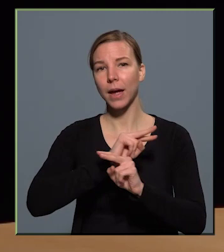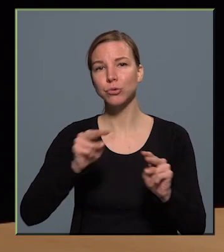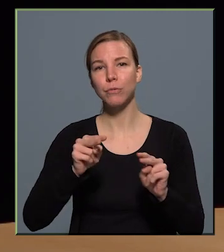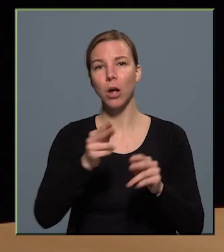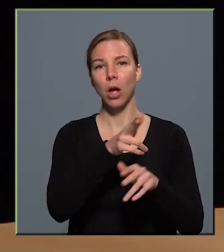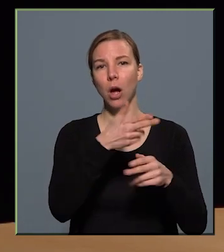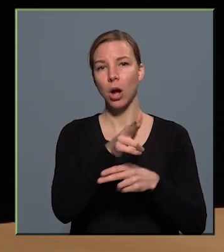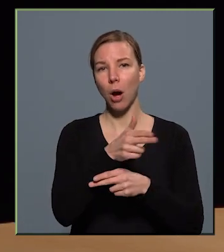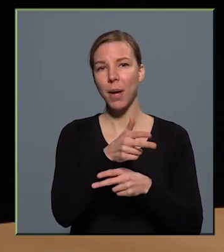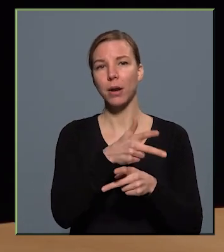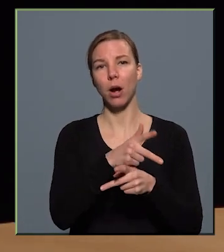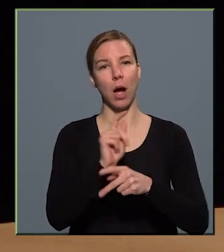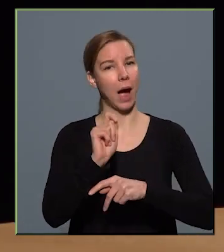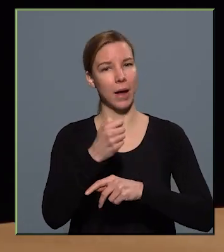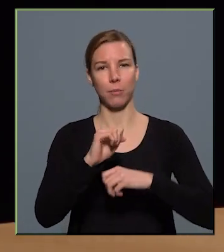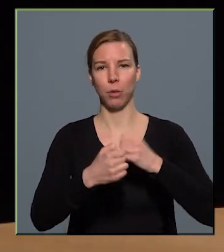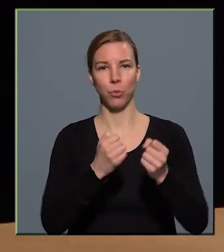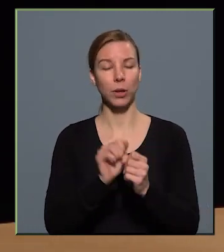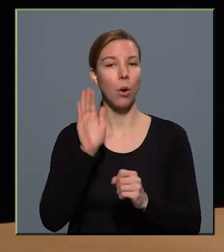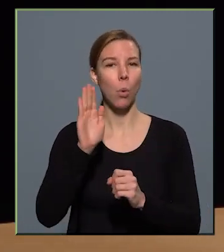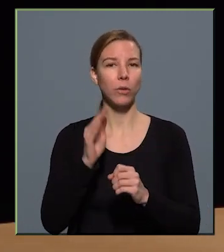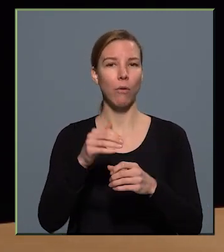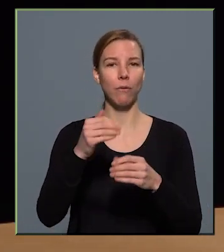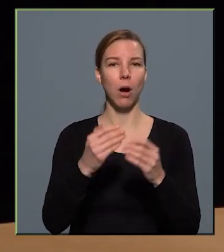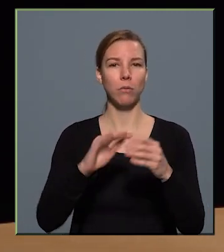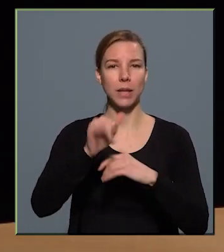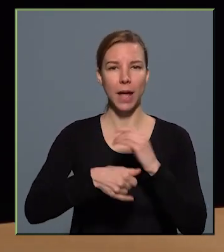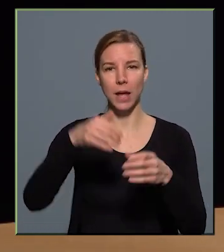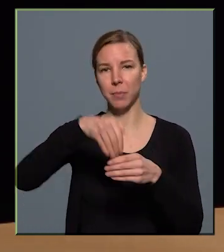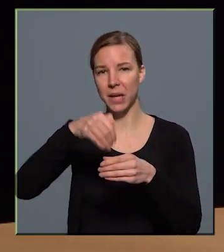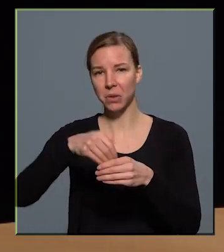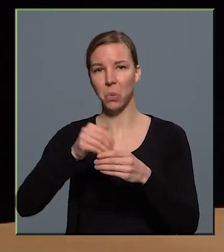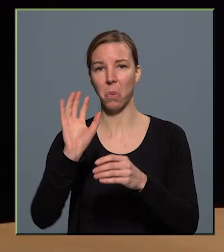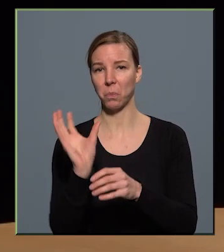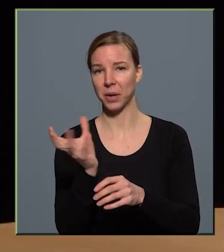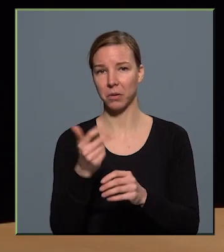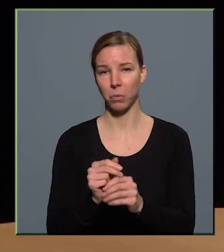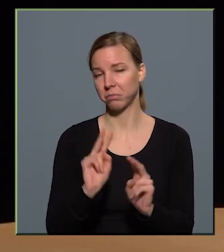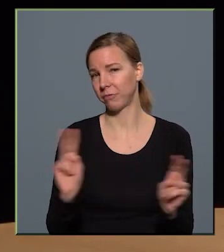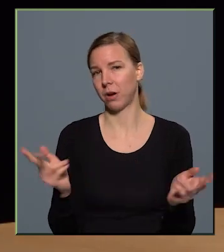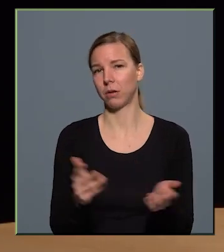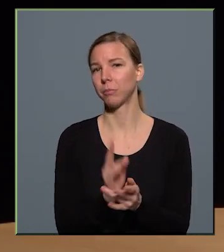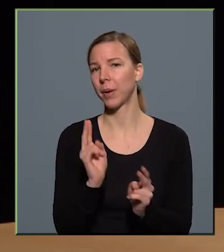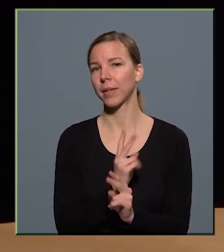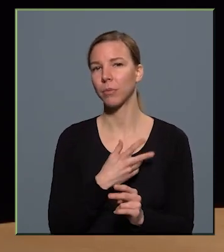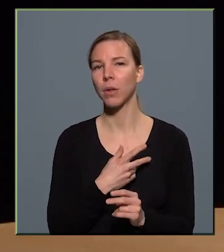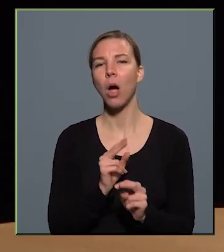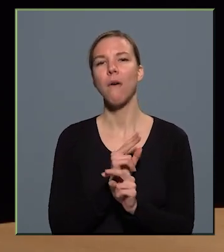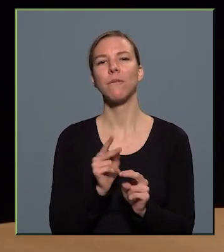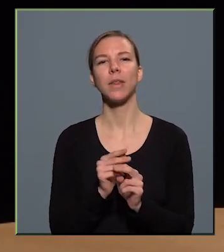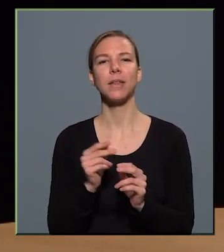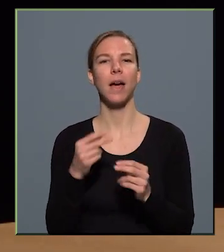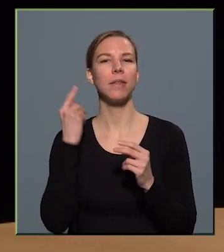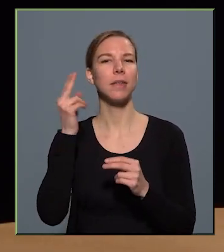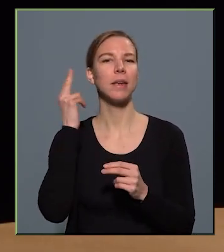kamerák villamosenergiával, otthon megy a kenyérpirító, a mikró, meg minden, szóval így ott van. Van egy ilyen elhíresült történet, állítólag